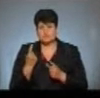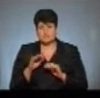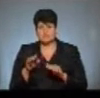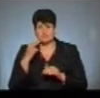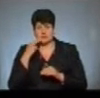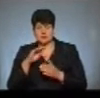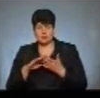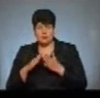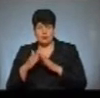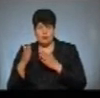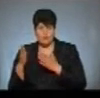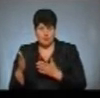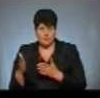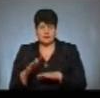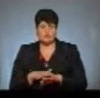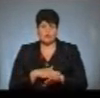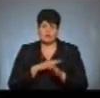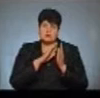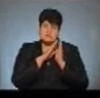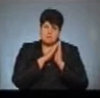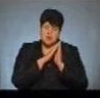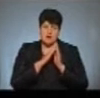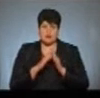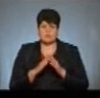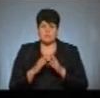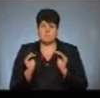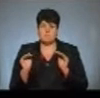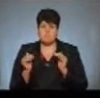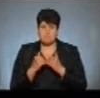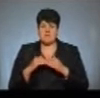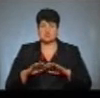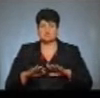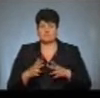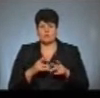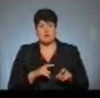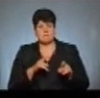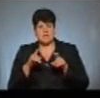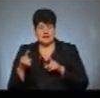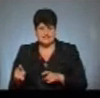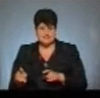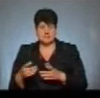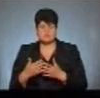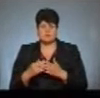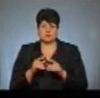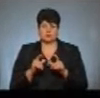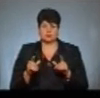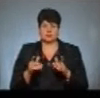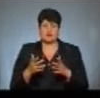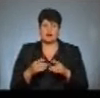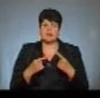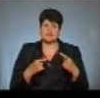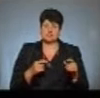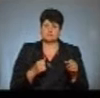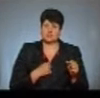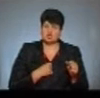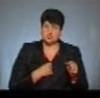кращих умовах, адже вони довше сплять, менше втомлюються при переїзді до пункту тестування. Іншим, на жаль,